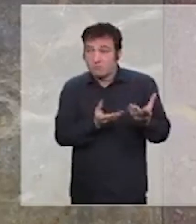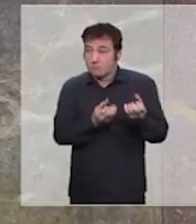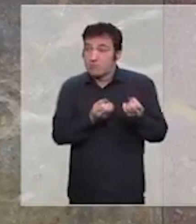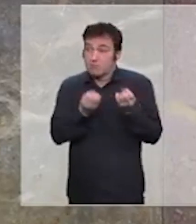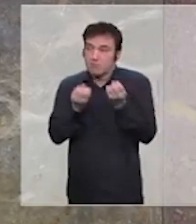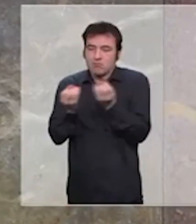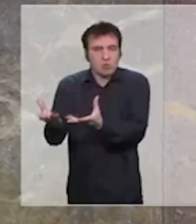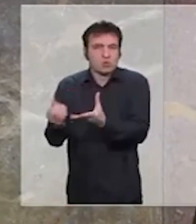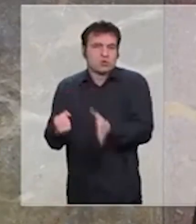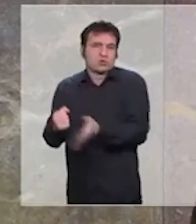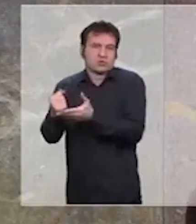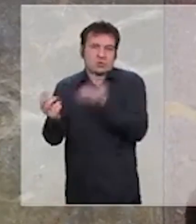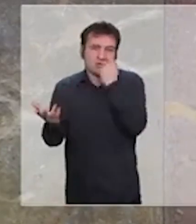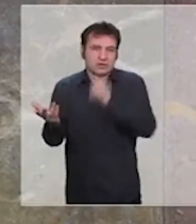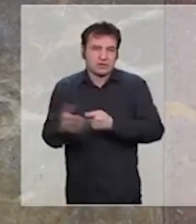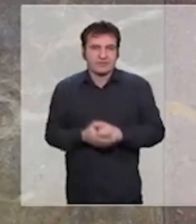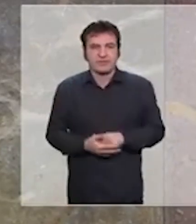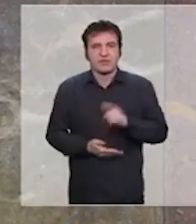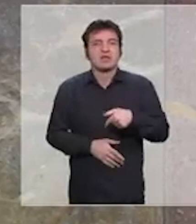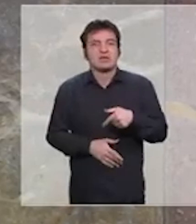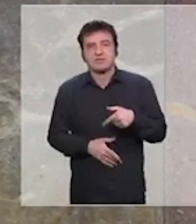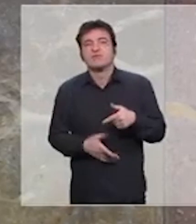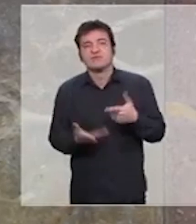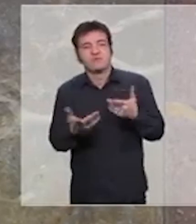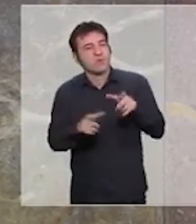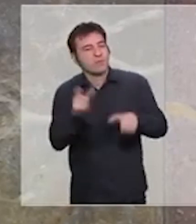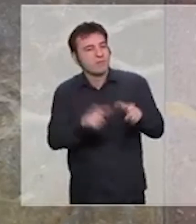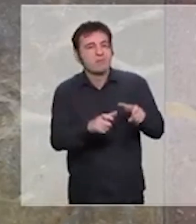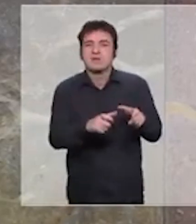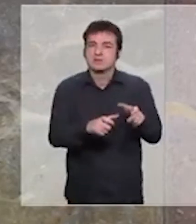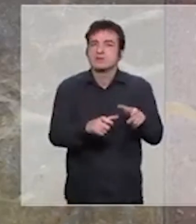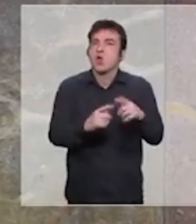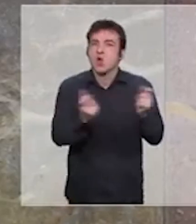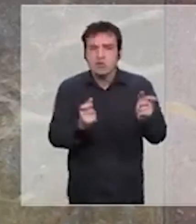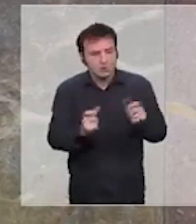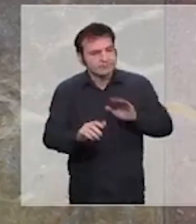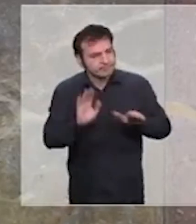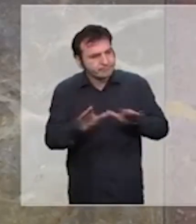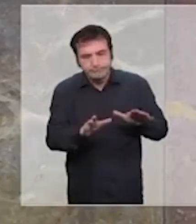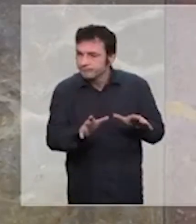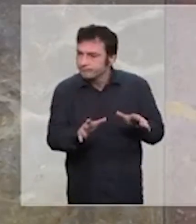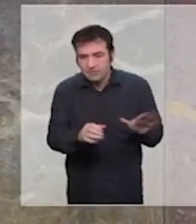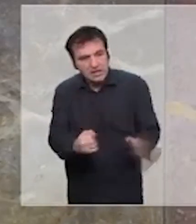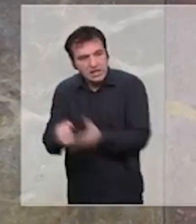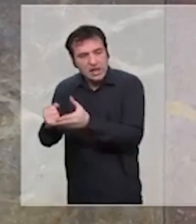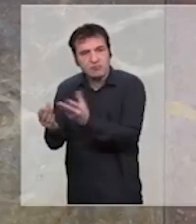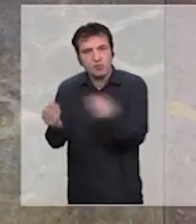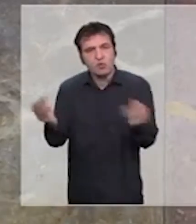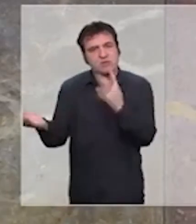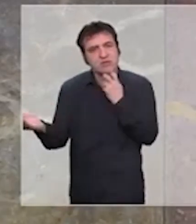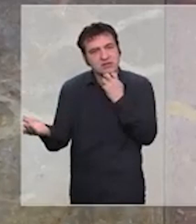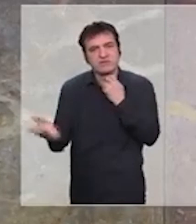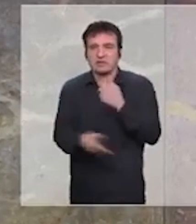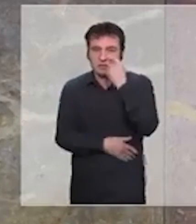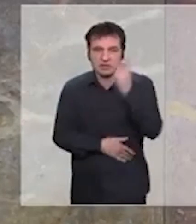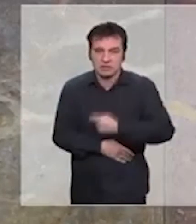cette cause. Il faut mobiliser nos acteurs économiques afin de venir en aide à la population civile ukrainienne afin